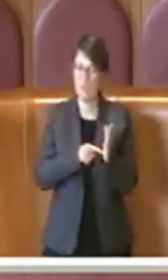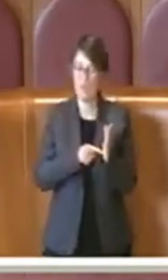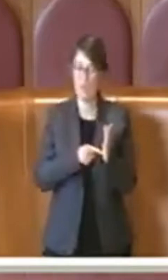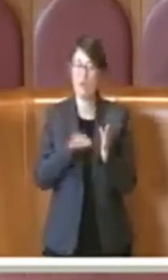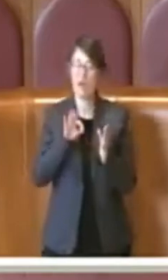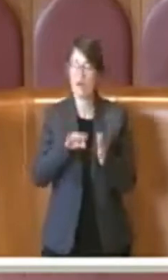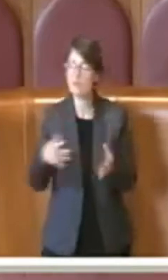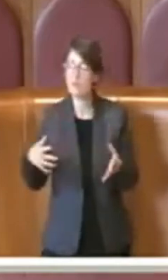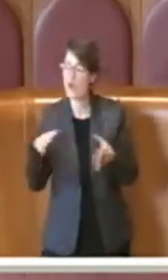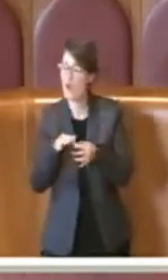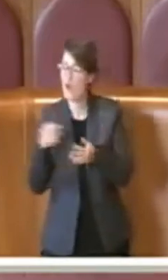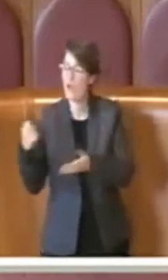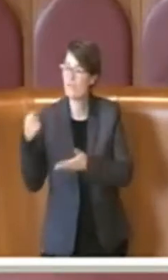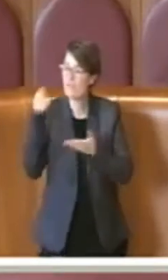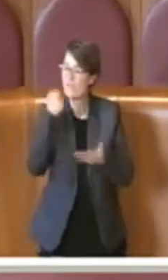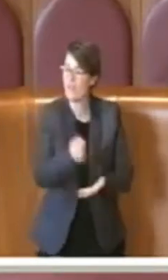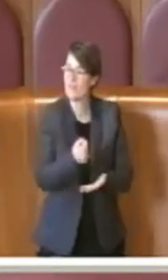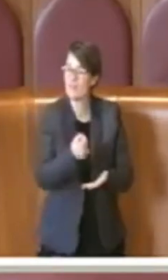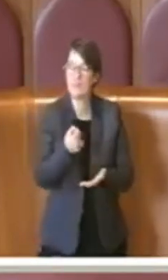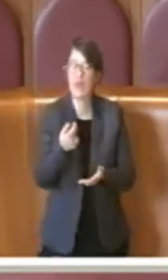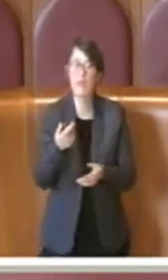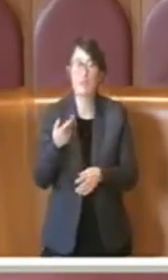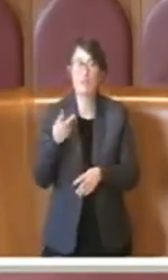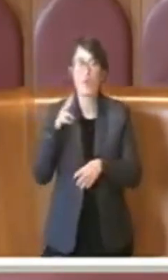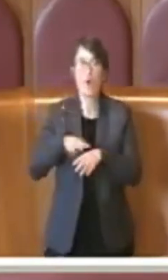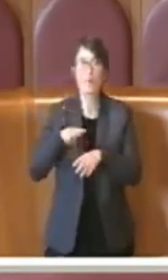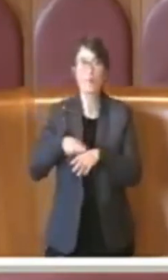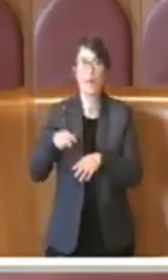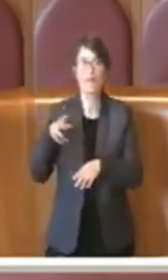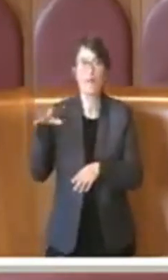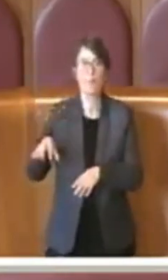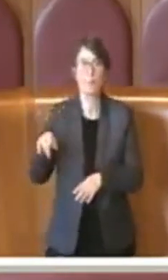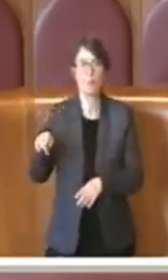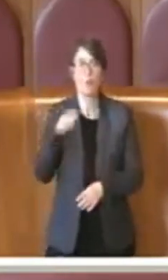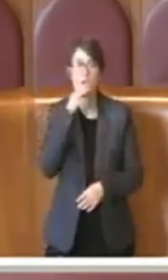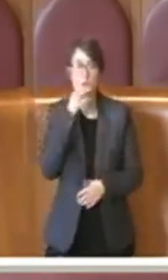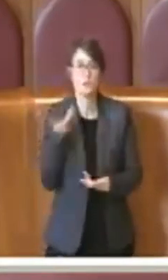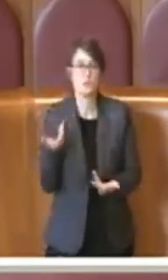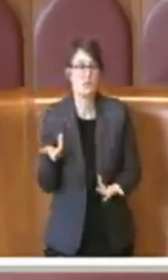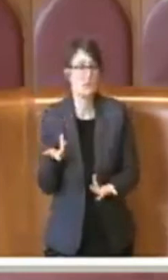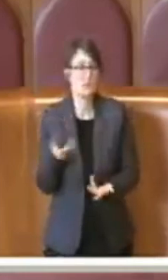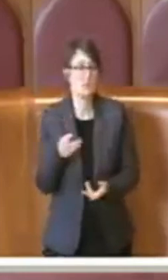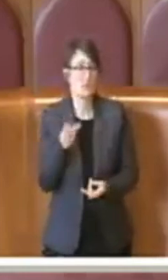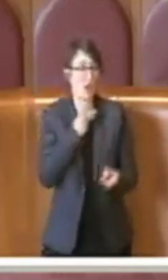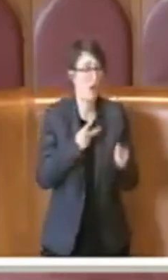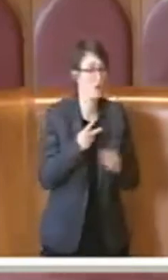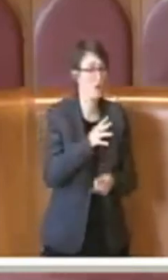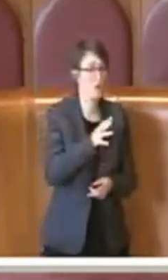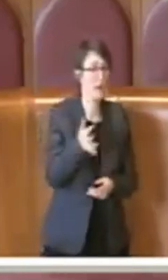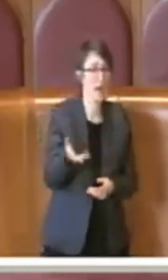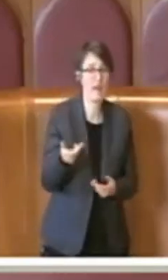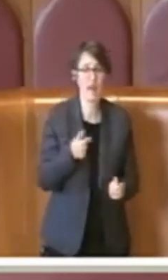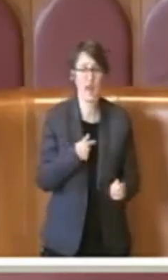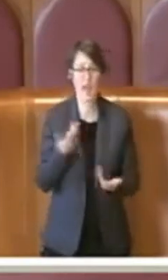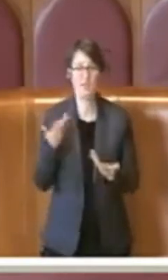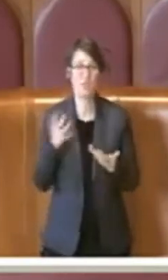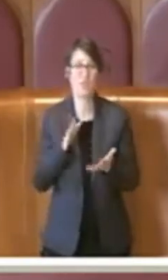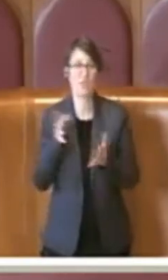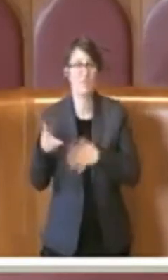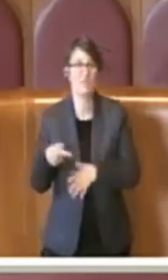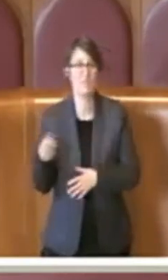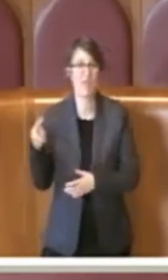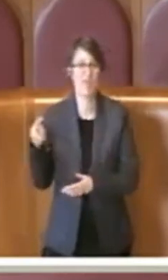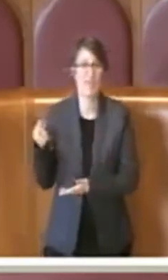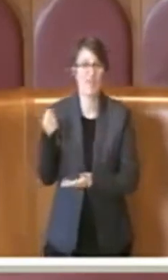finanziamento da parte della Prefettura, quindi andare a cercare altre cose utili e perdere il finanziamento sembra assolutamente